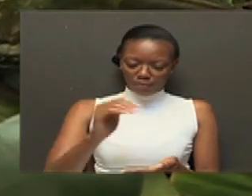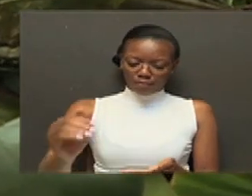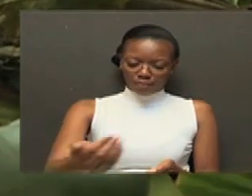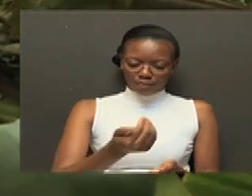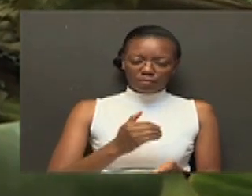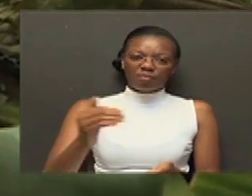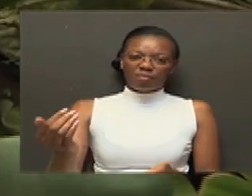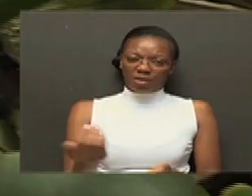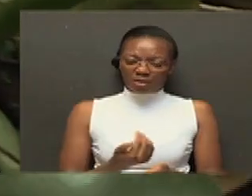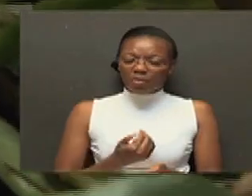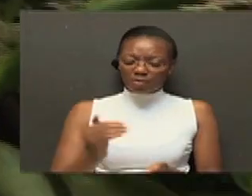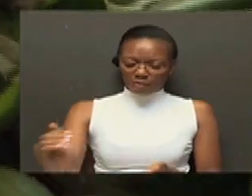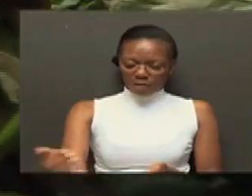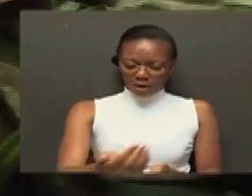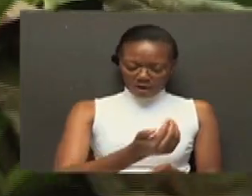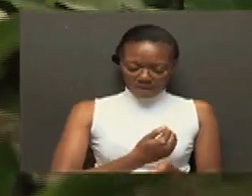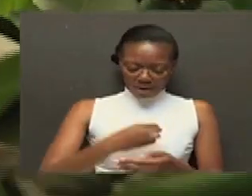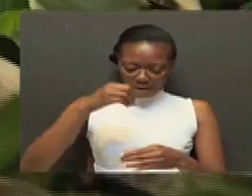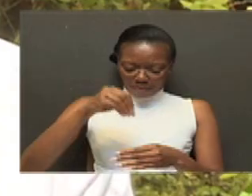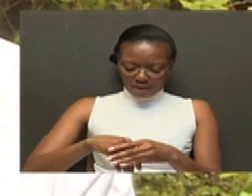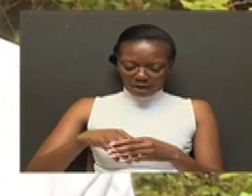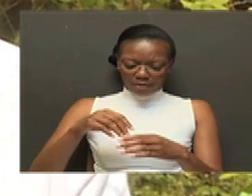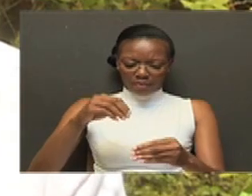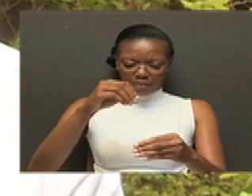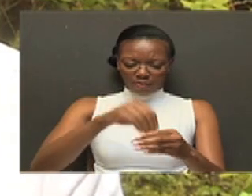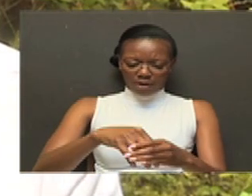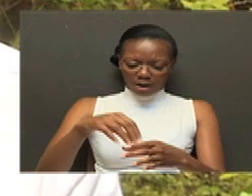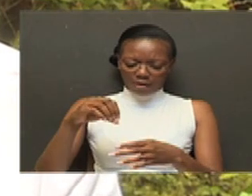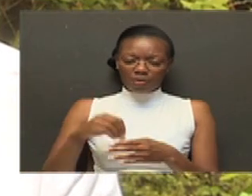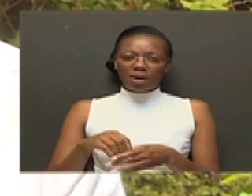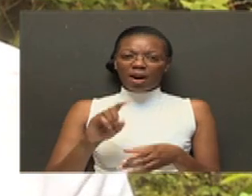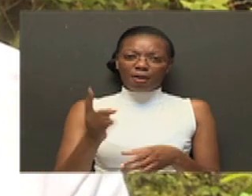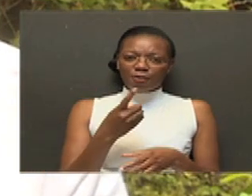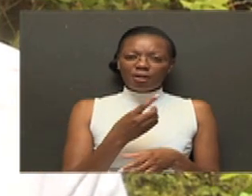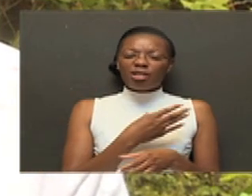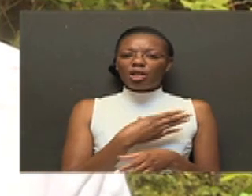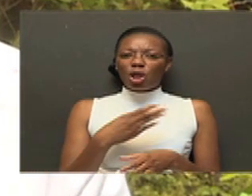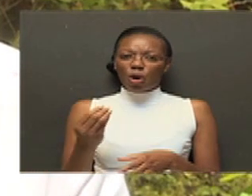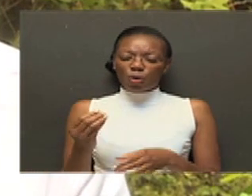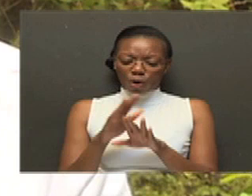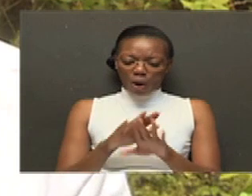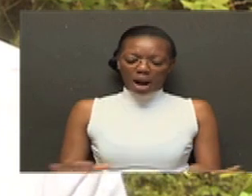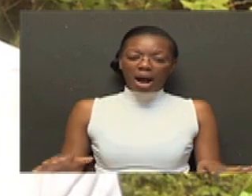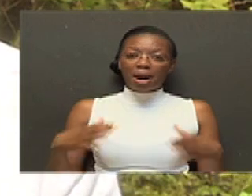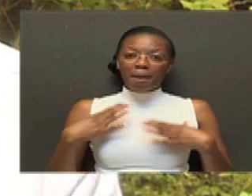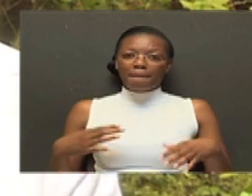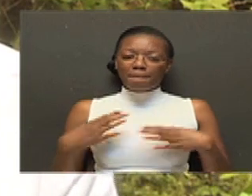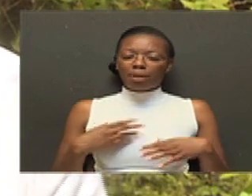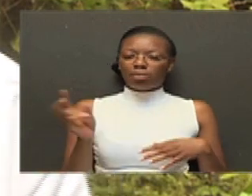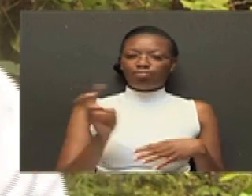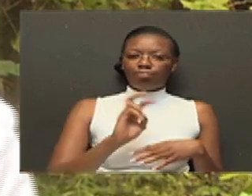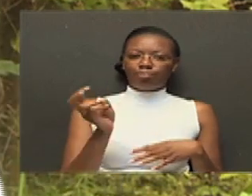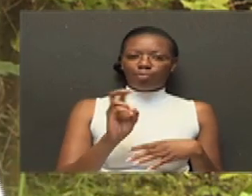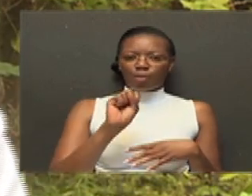nasari kwanza. Kwanza tunaendea mbegu kwa msitu ama kwa shamba ya watu. Zile mbegu ambazo tumesikia zinaweza tumika kama